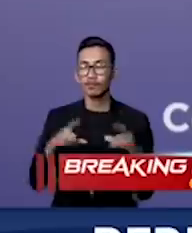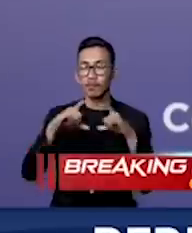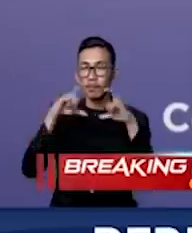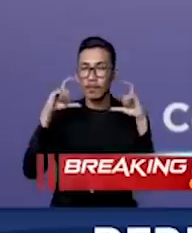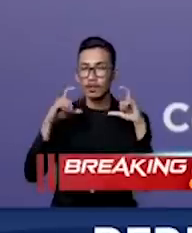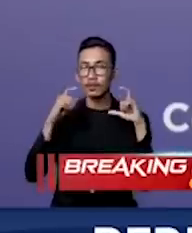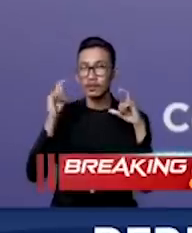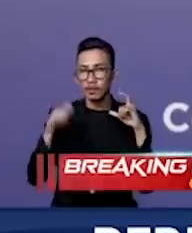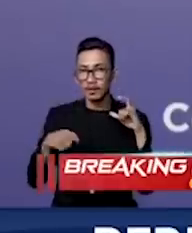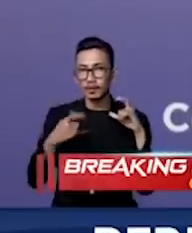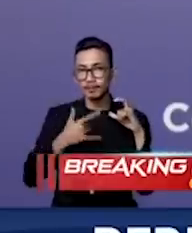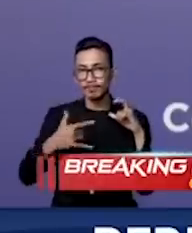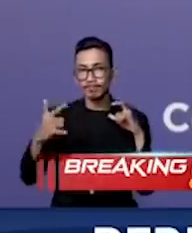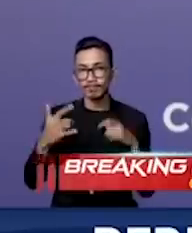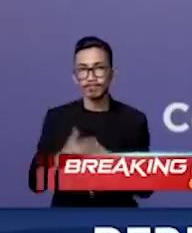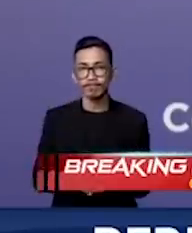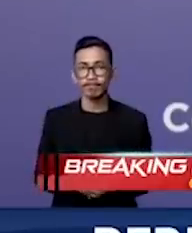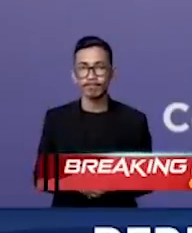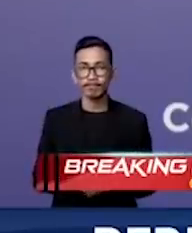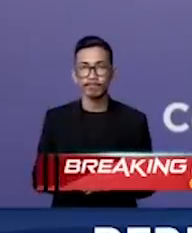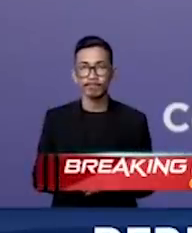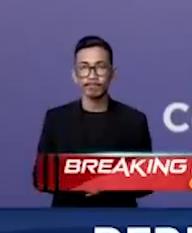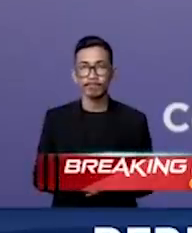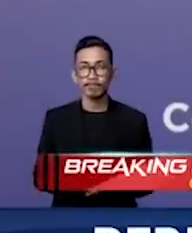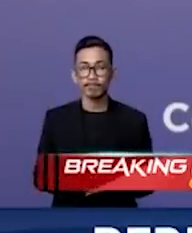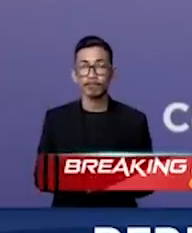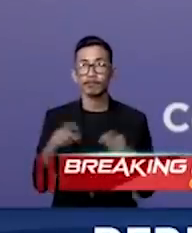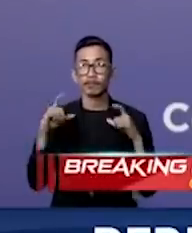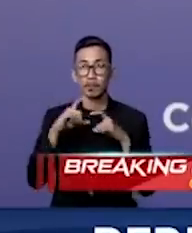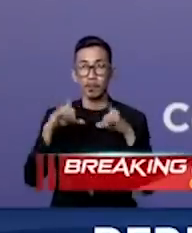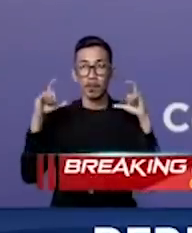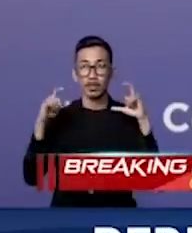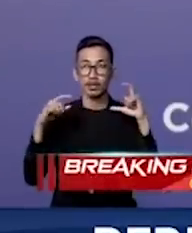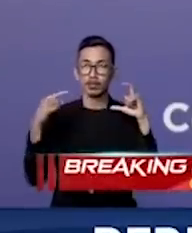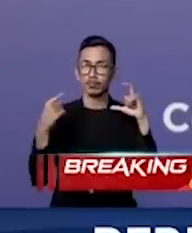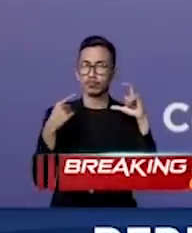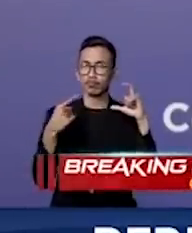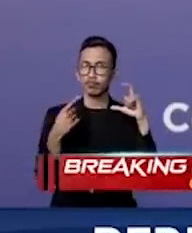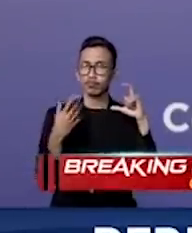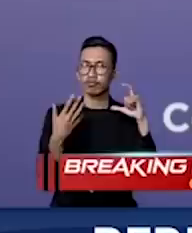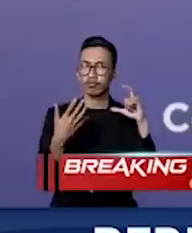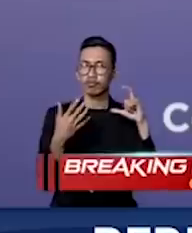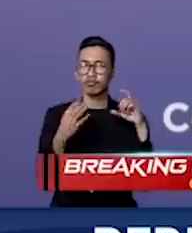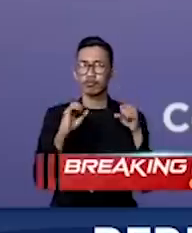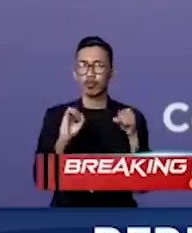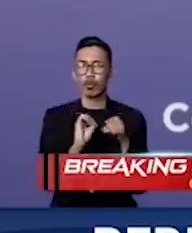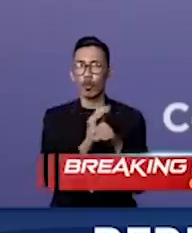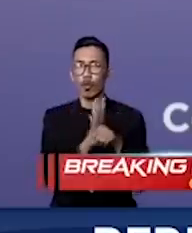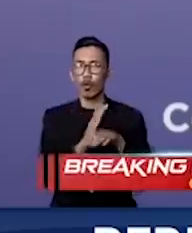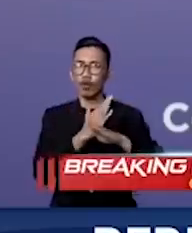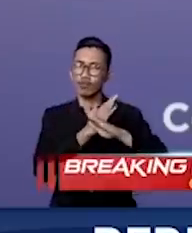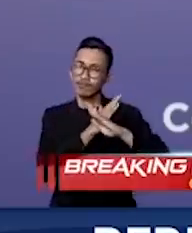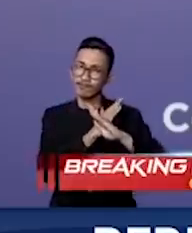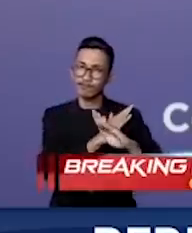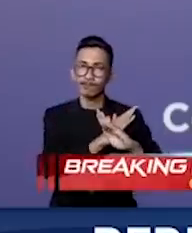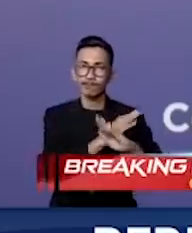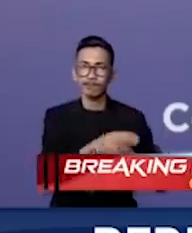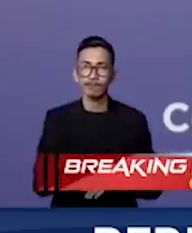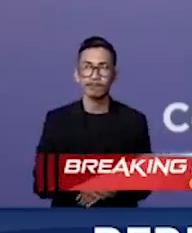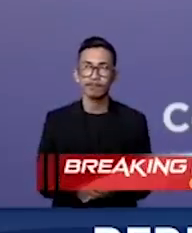masker Hai penggunaan masker ini tentunya akan sangat efektif untuk mencegah kita tidak tertular